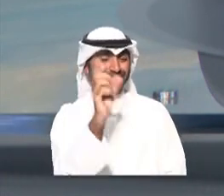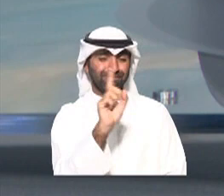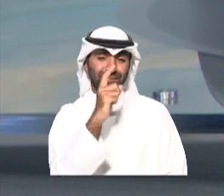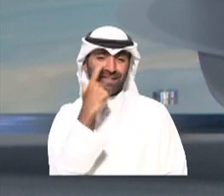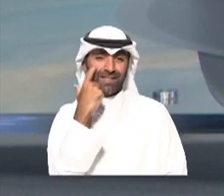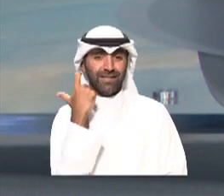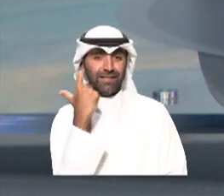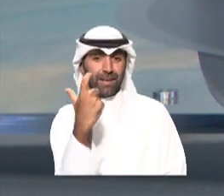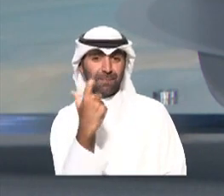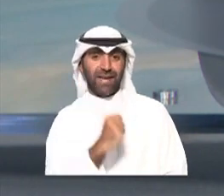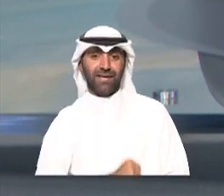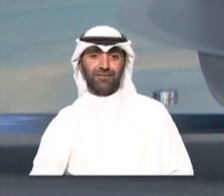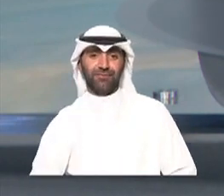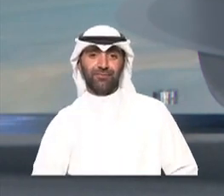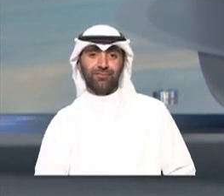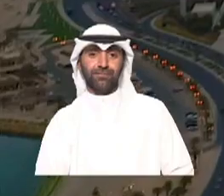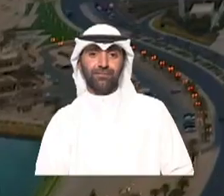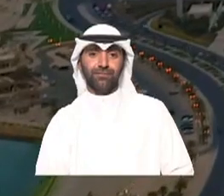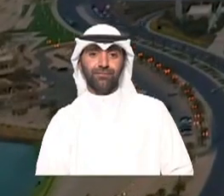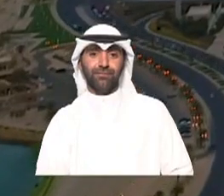لانتشار الوباء.